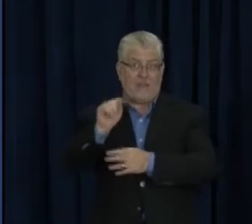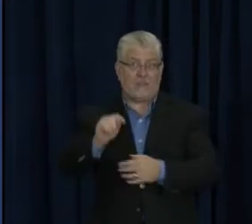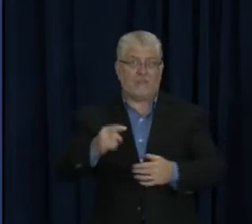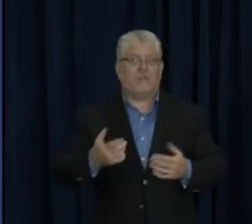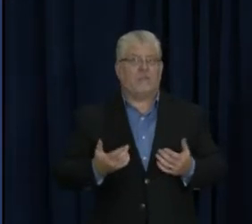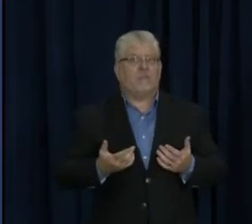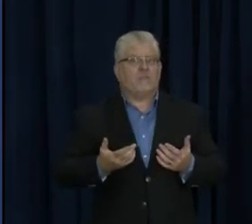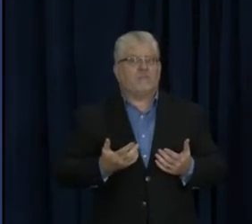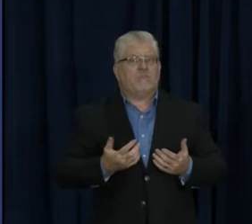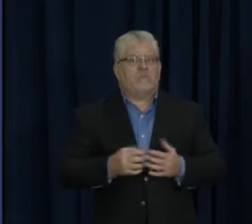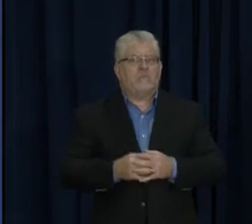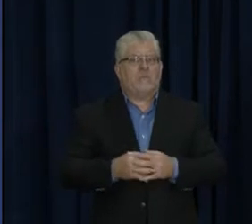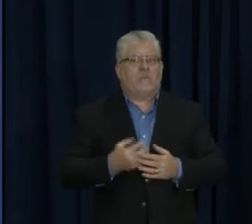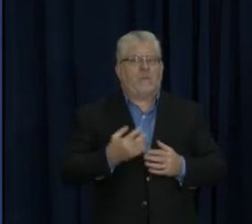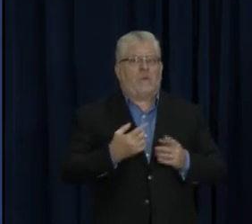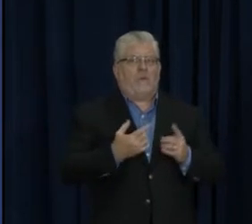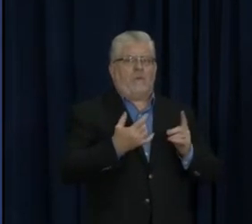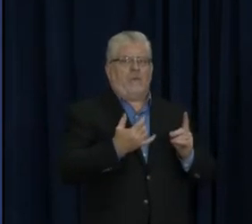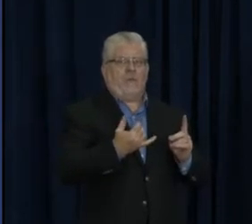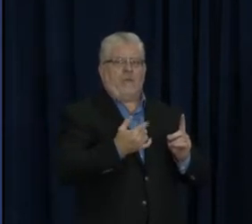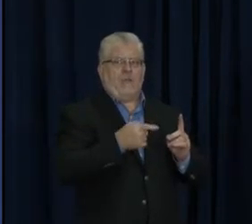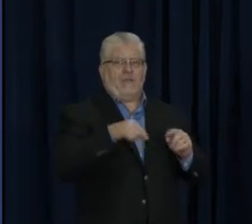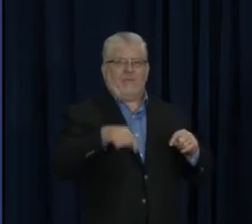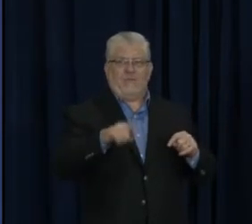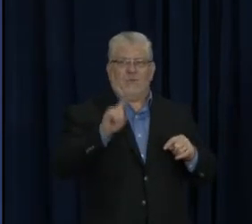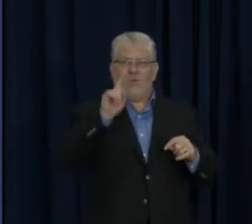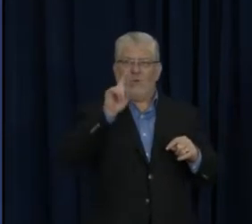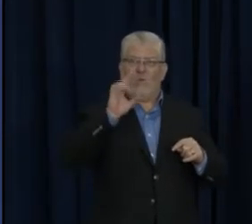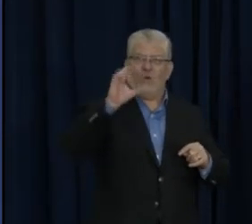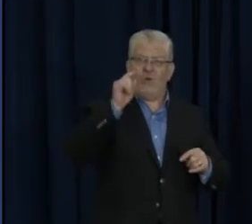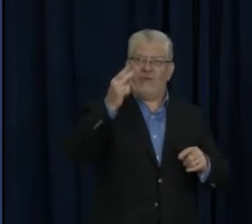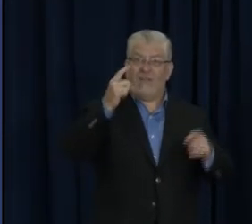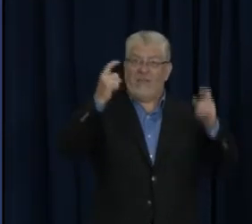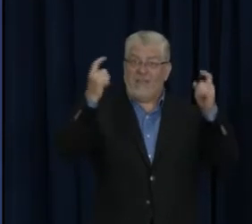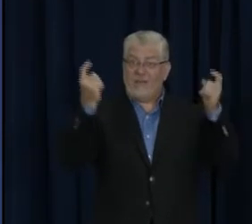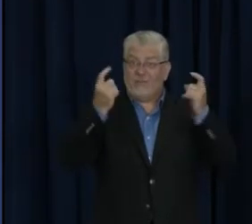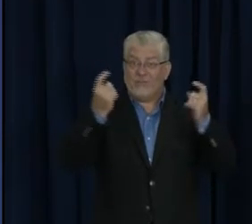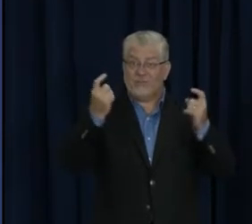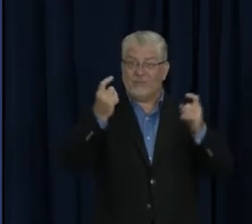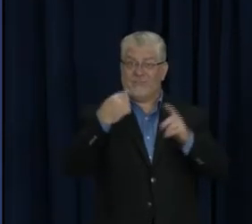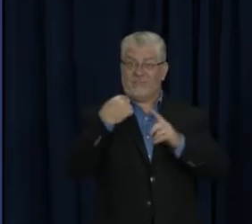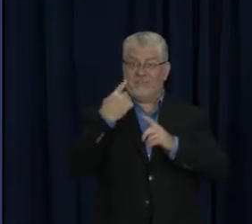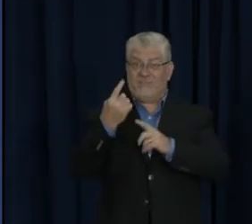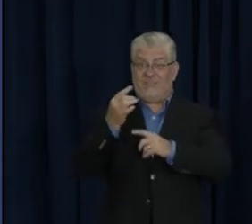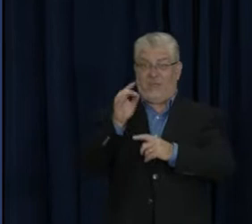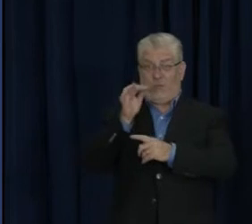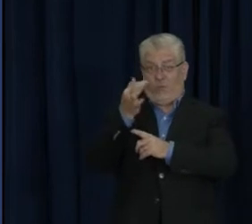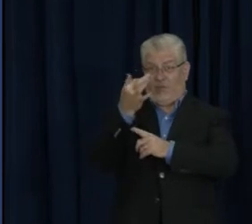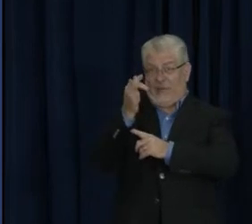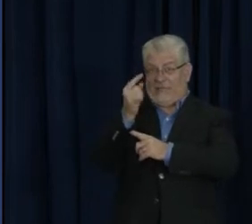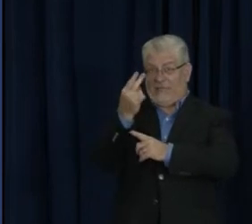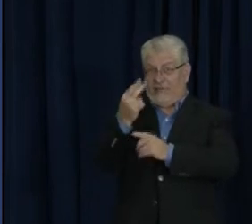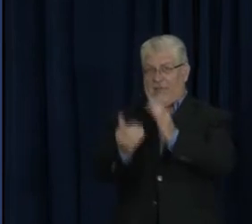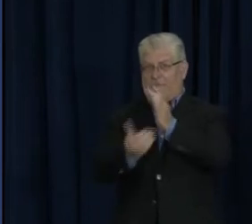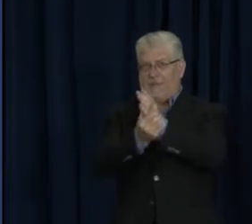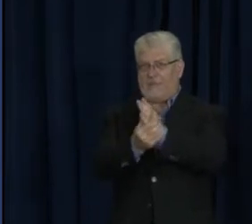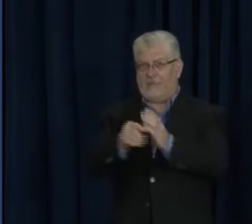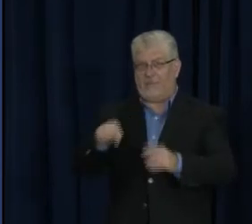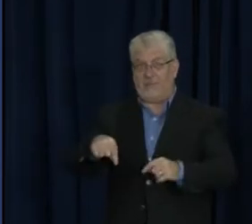نحن نتحدث عن بعض الوقت الذي نحتاجه قبل إعلان النتيجة